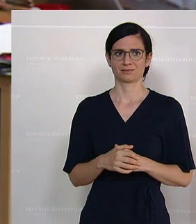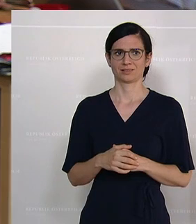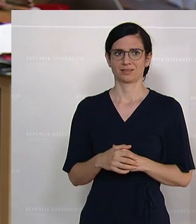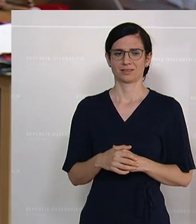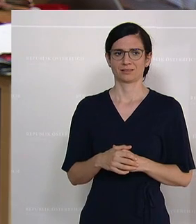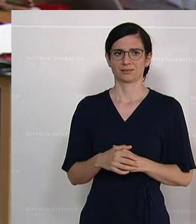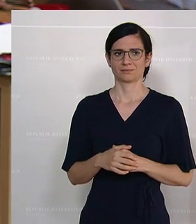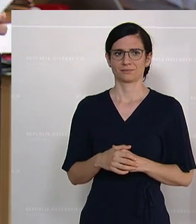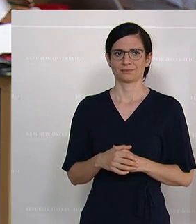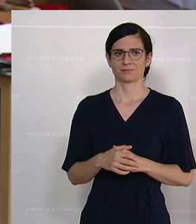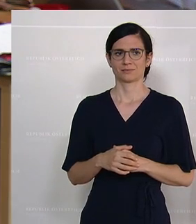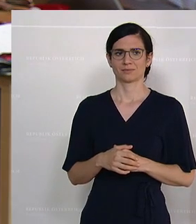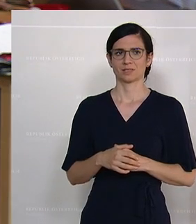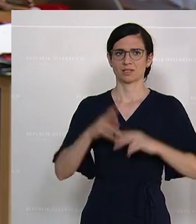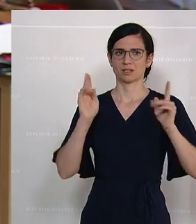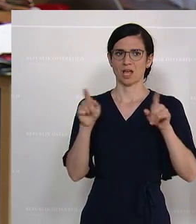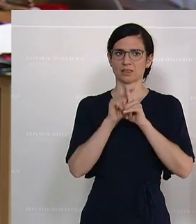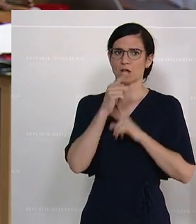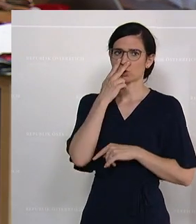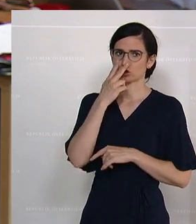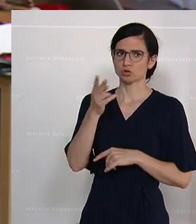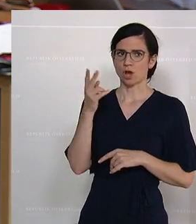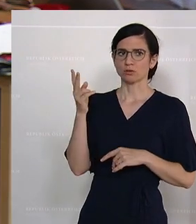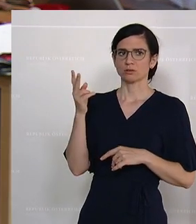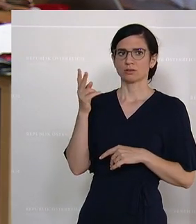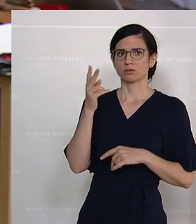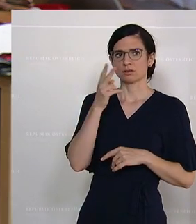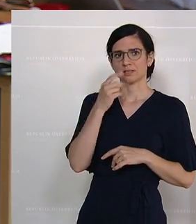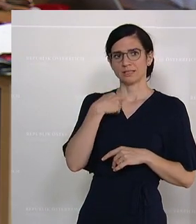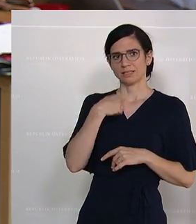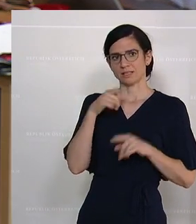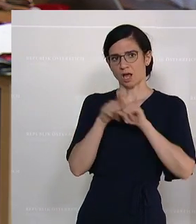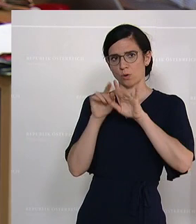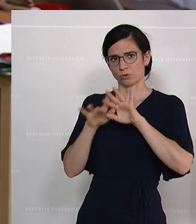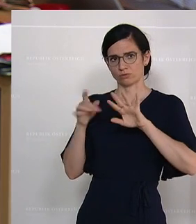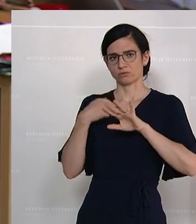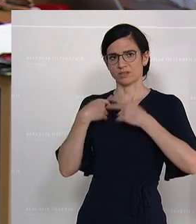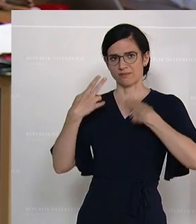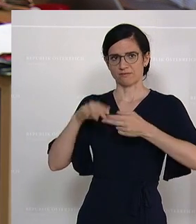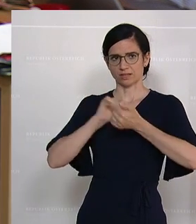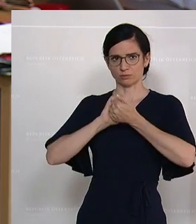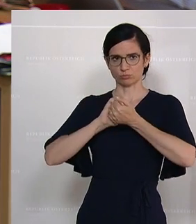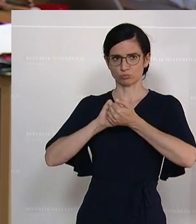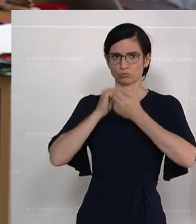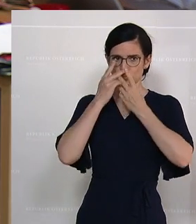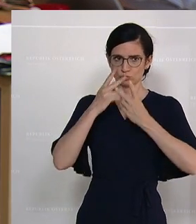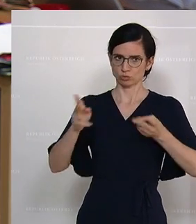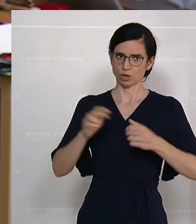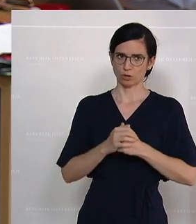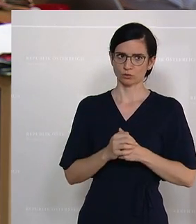großflächig eingesetzt haben und man kann sich das ja immer anschauen natürlich wird weiterhin und dafür werde ich mich auch einsetzen darauf geschaut dass